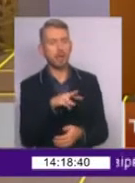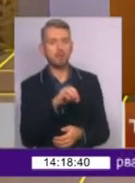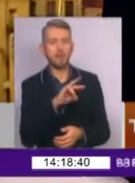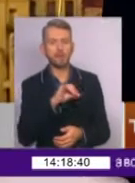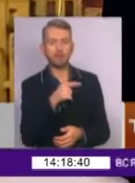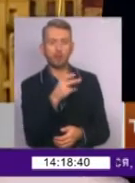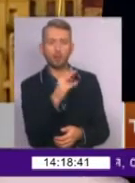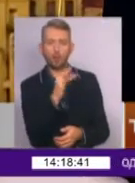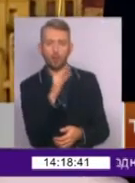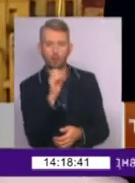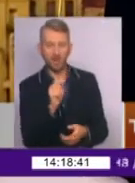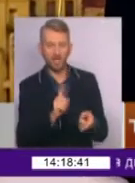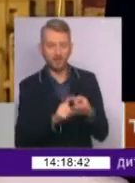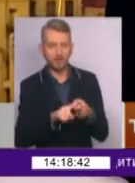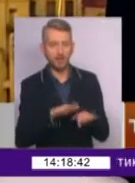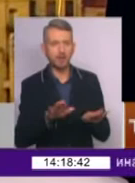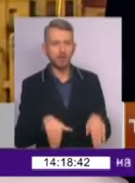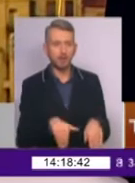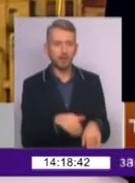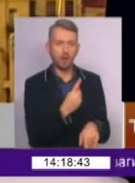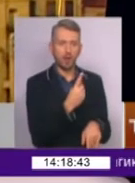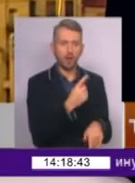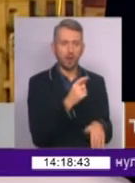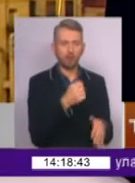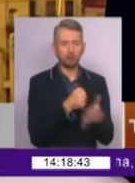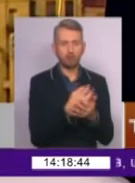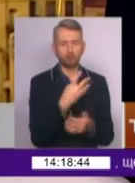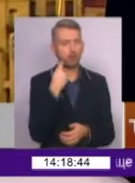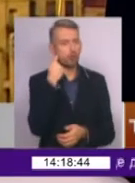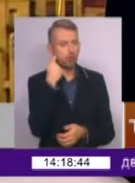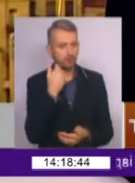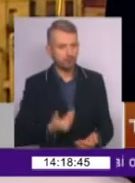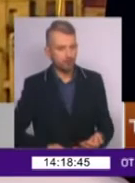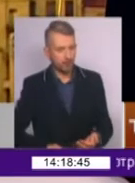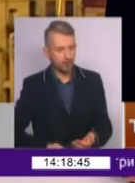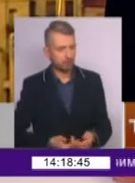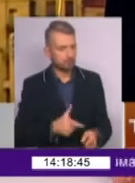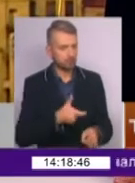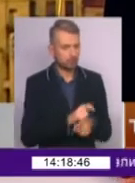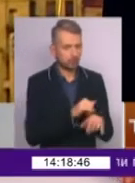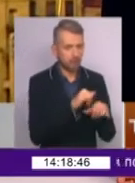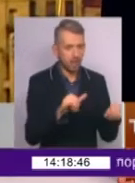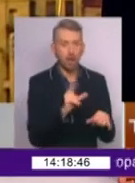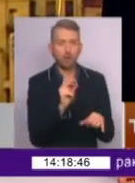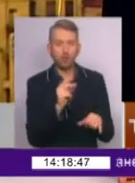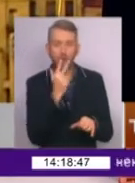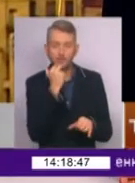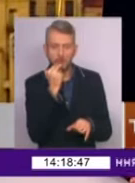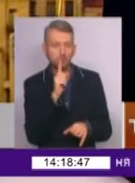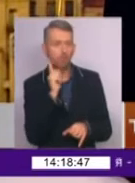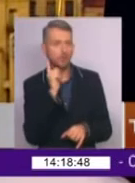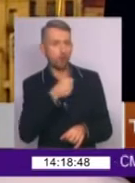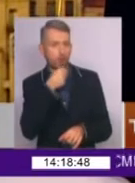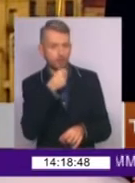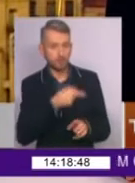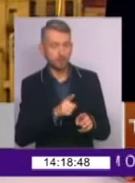менінгококової інфекції це діти перших 4 років життя. Такий основний пік припадає захворювання. І друге – це підлітки і молоді дорослі.